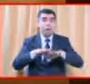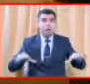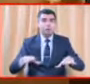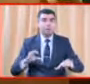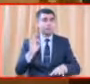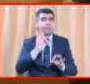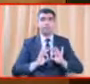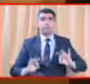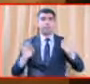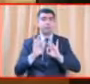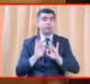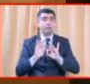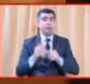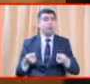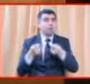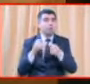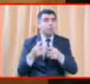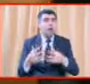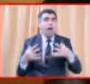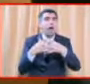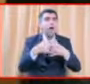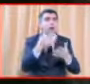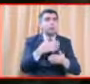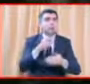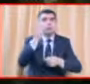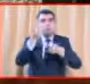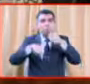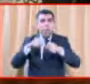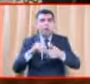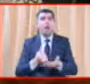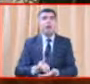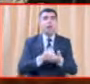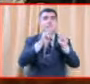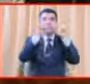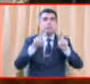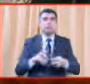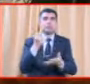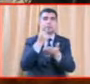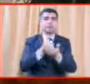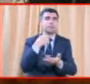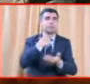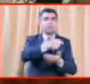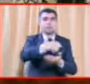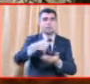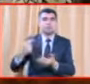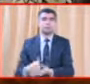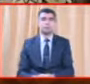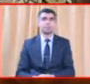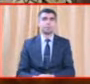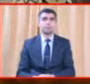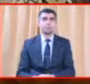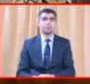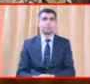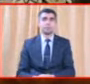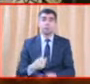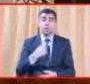هو تنعيدوا الهيكلة وتنعطيهم الرخص ديال البناء. شكرا. شكرا سيد الوزير، تفضلوا سيد النائب المحترم. شكرا